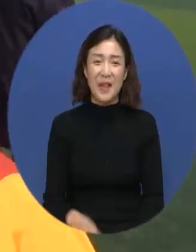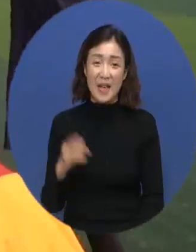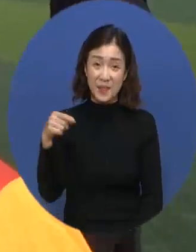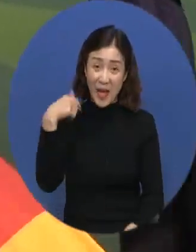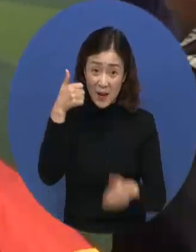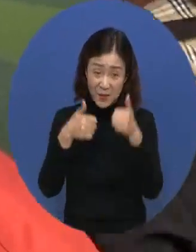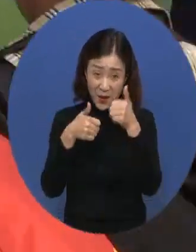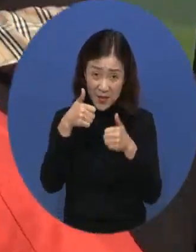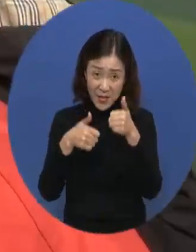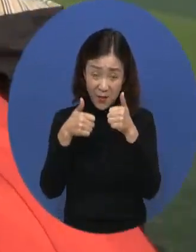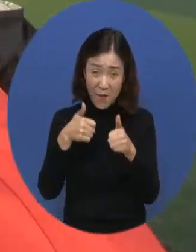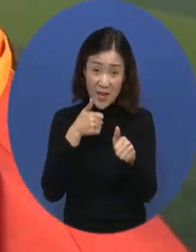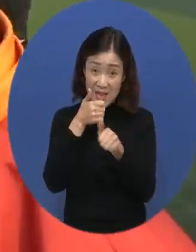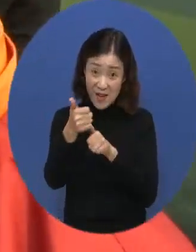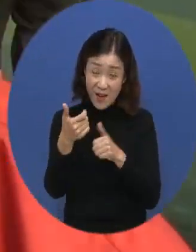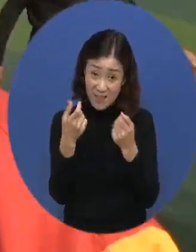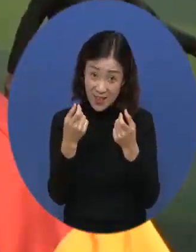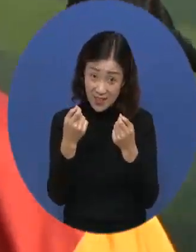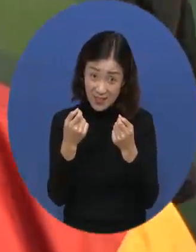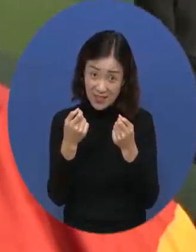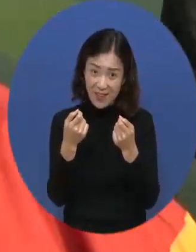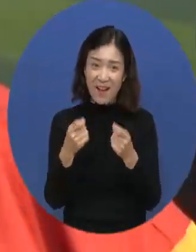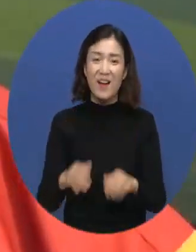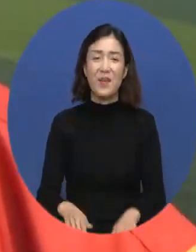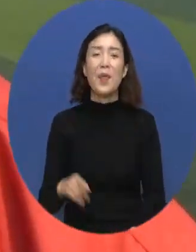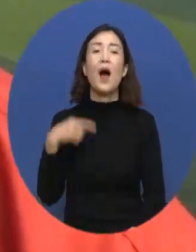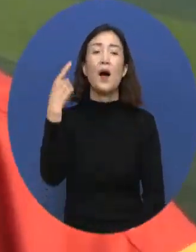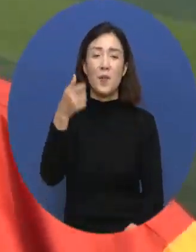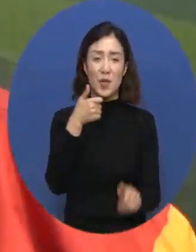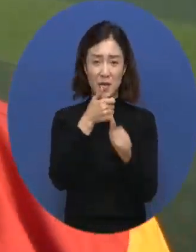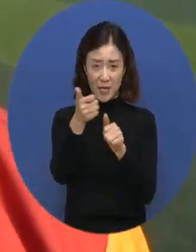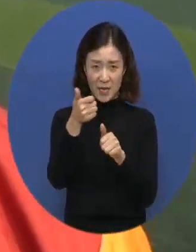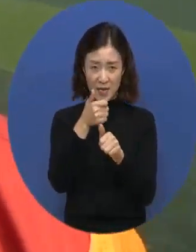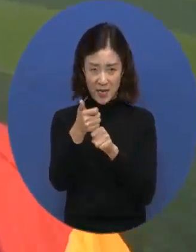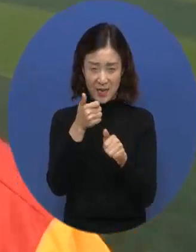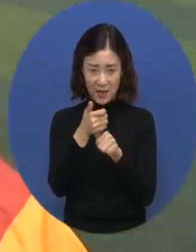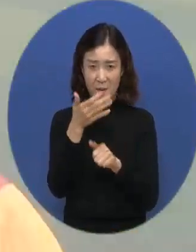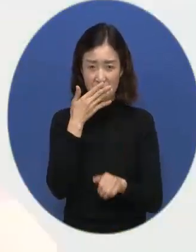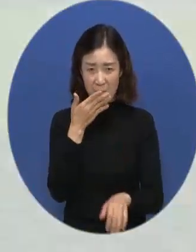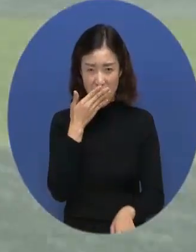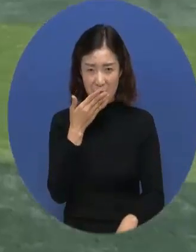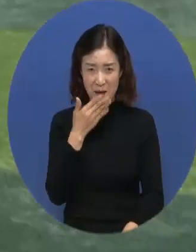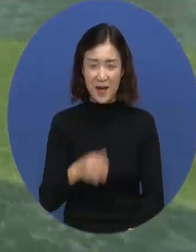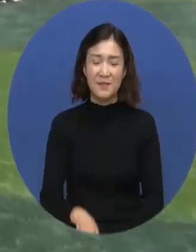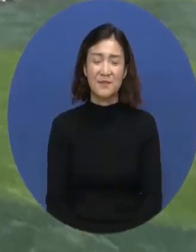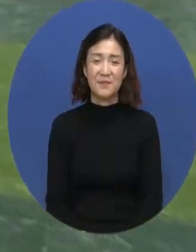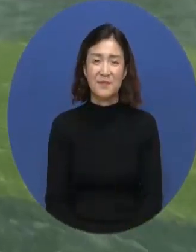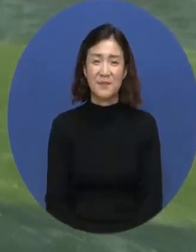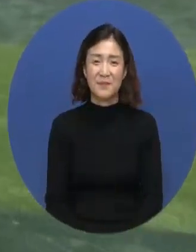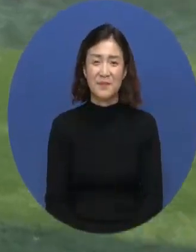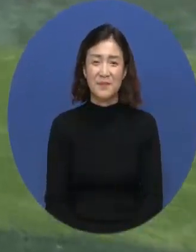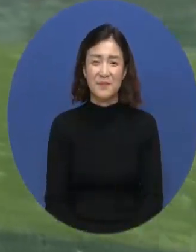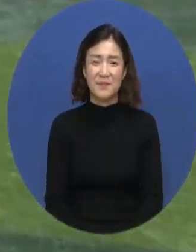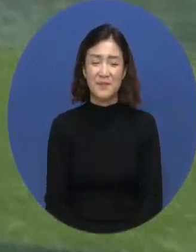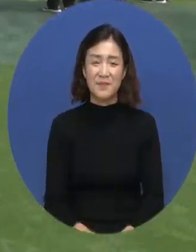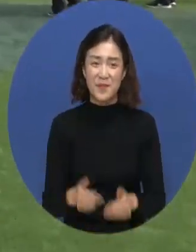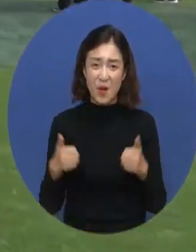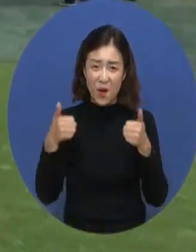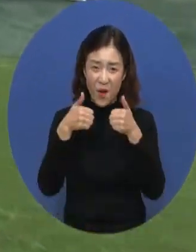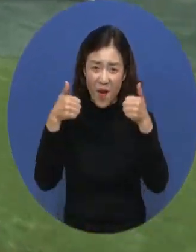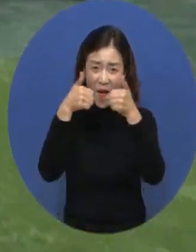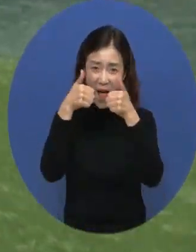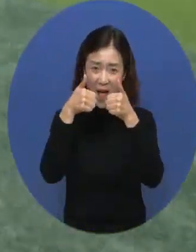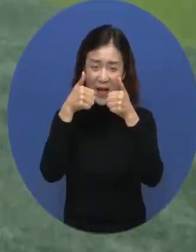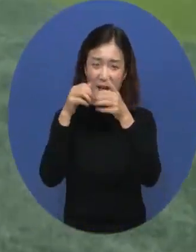다음 경기도 어떻게 이길 것 같으세요? 역시 다음 또 이겨야죠. 일단 해도 이겨야지, 다음에. 토너먼트 경기가 쭉